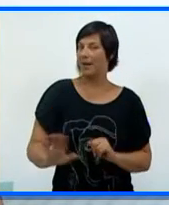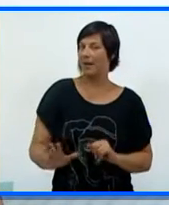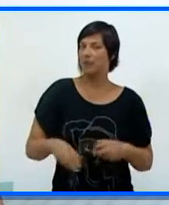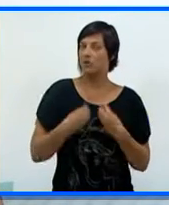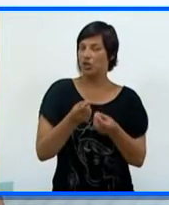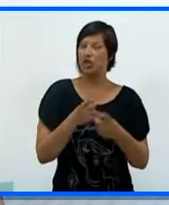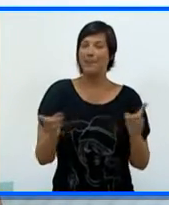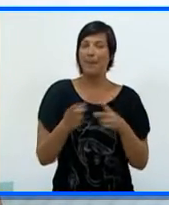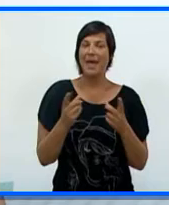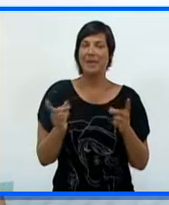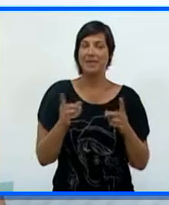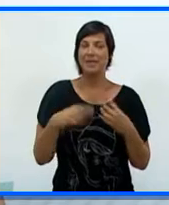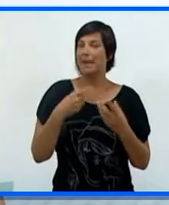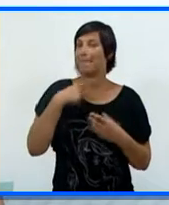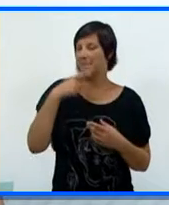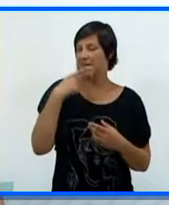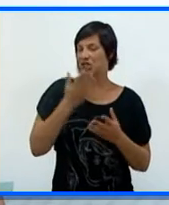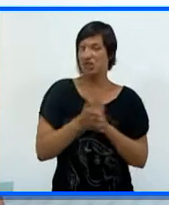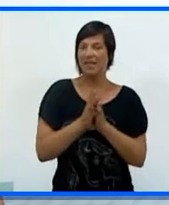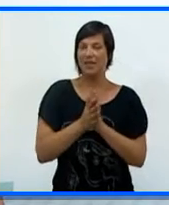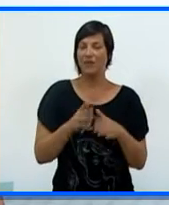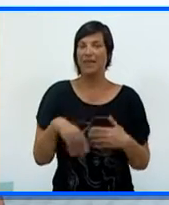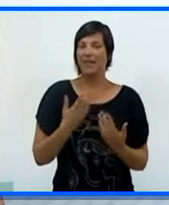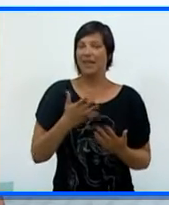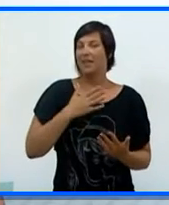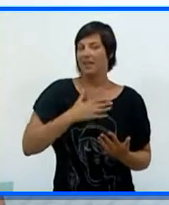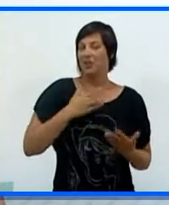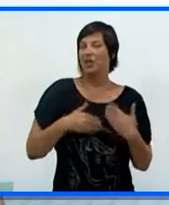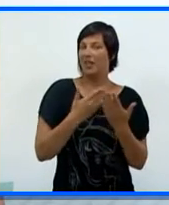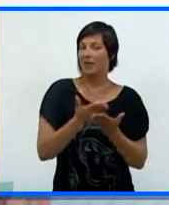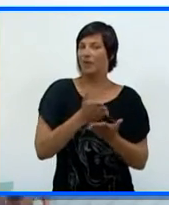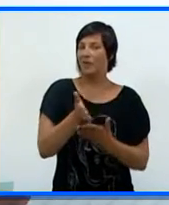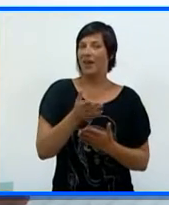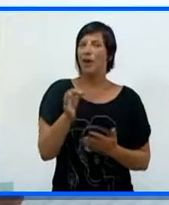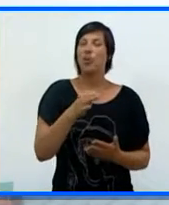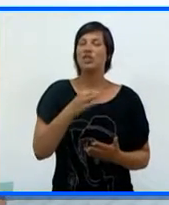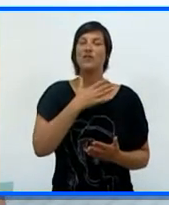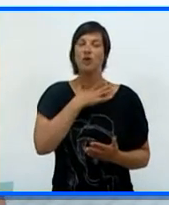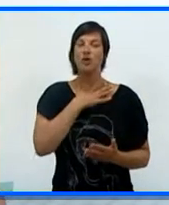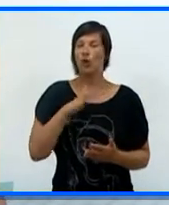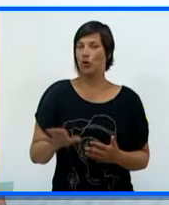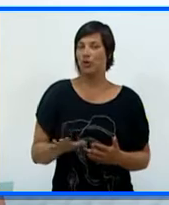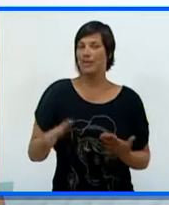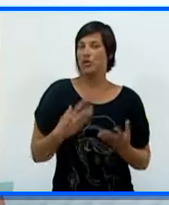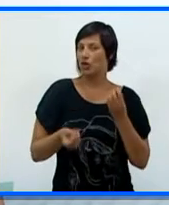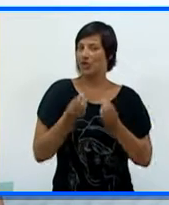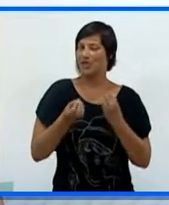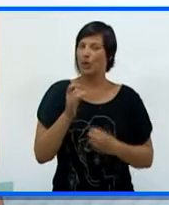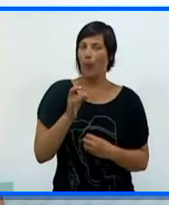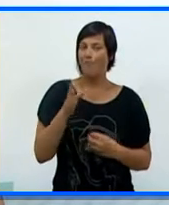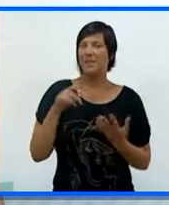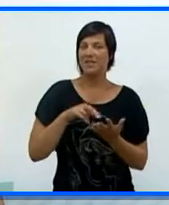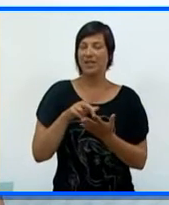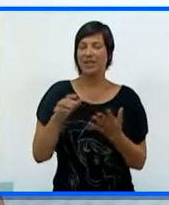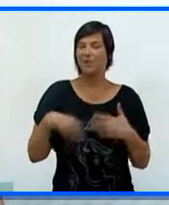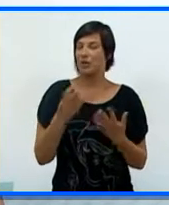djecu učiti kroz pjesmice i neke pričice, znakove. Tako da bi ja to najradije uvela u ono, osnovnu školu jer djeci to kroz igru tako brzo